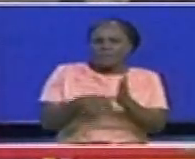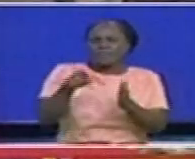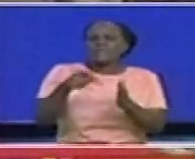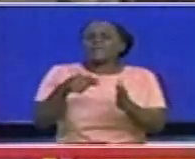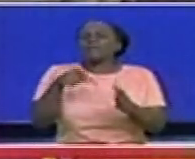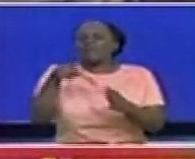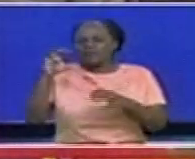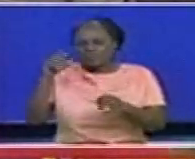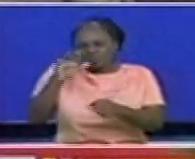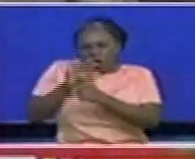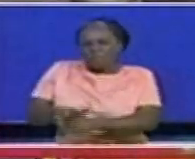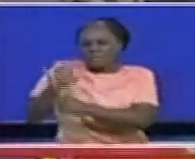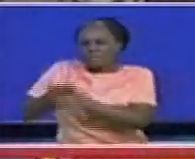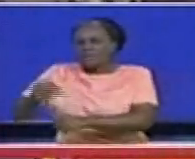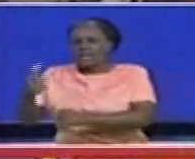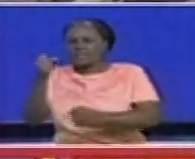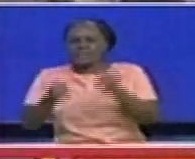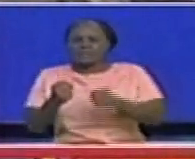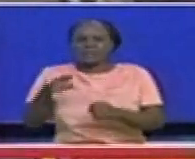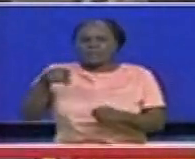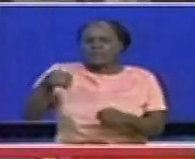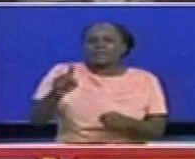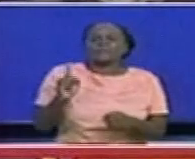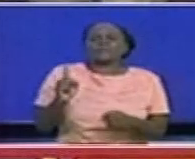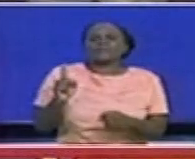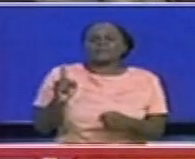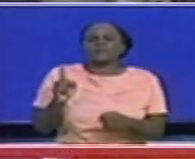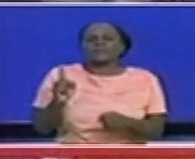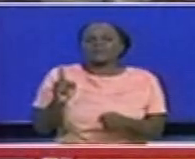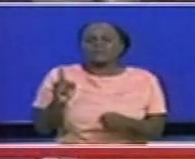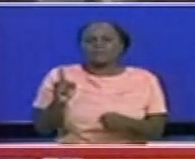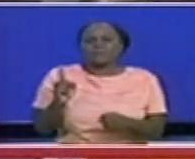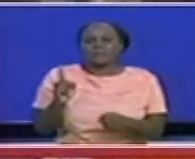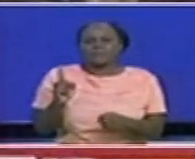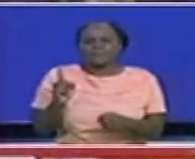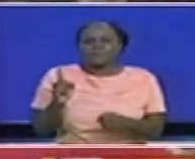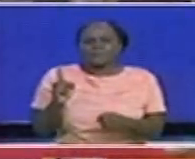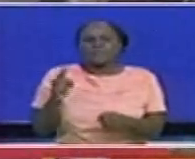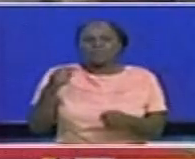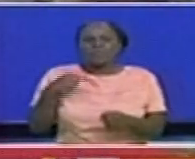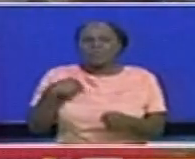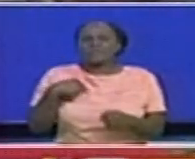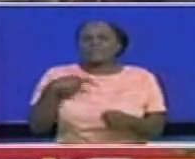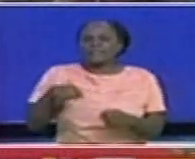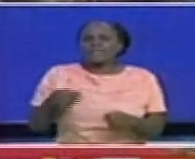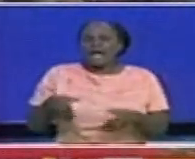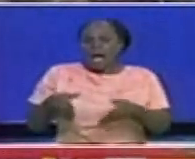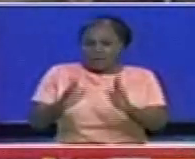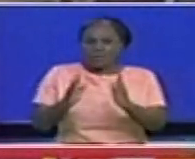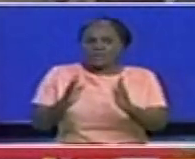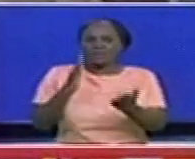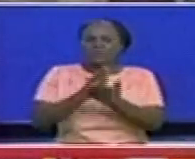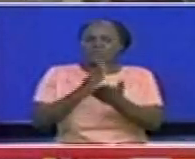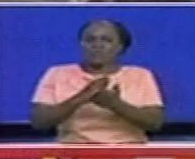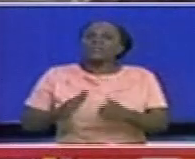kuhangaisha hizi gari za na wasuku sako ambazo ndizo TLB inasoma kunini hapo. Hatukatai nini iko kwa highway. Stage ya